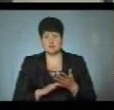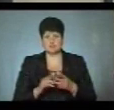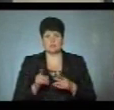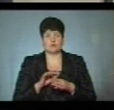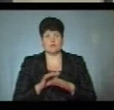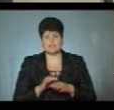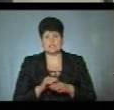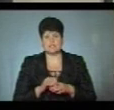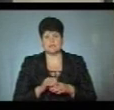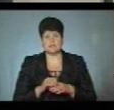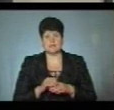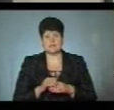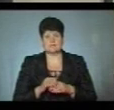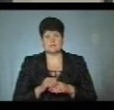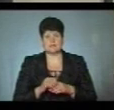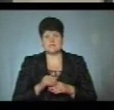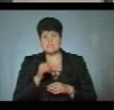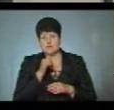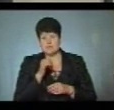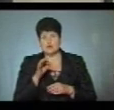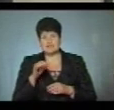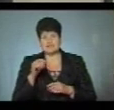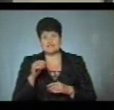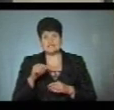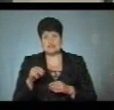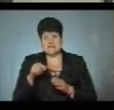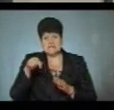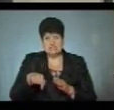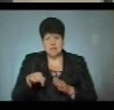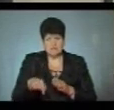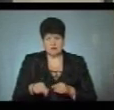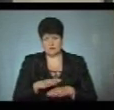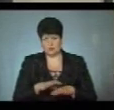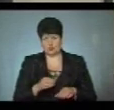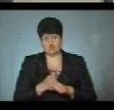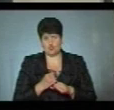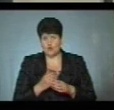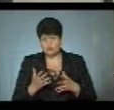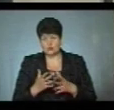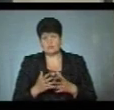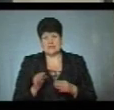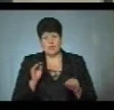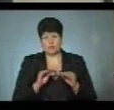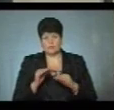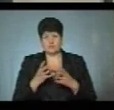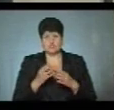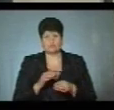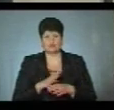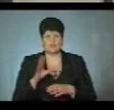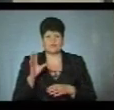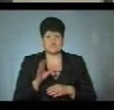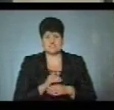проведено, замір опору, ізоляція опору, заземлення, що теж небезпечно. Не укомплектовані ще були всі